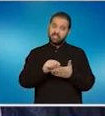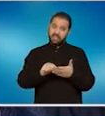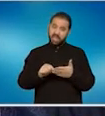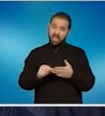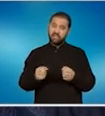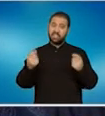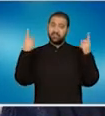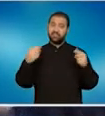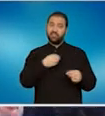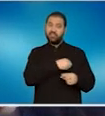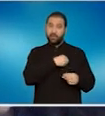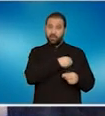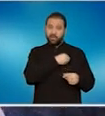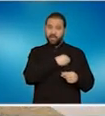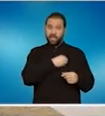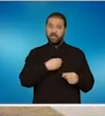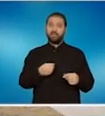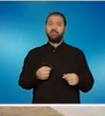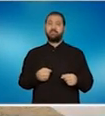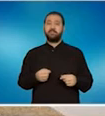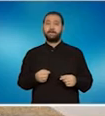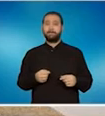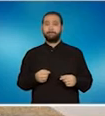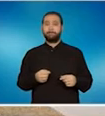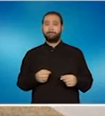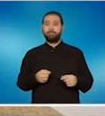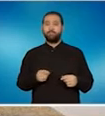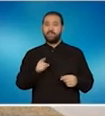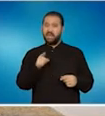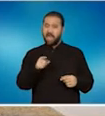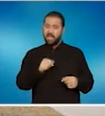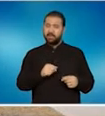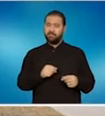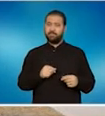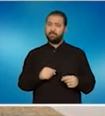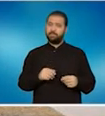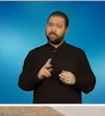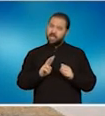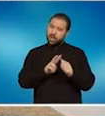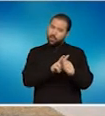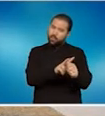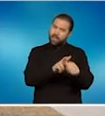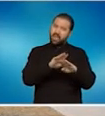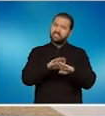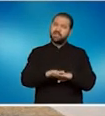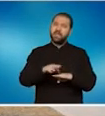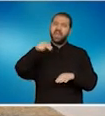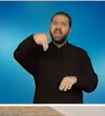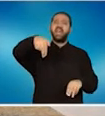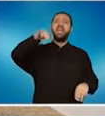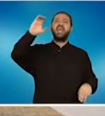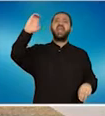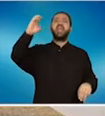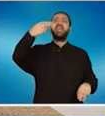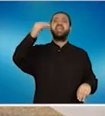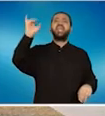temă, dificilă și pentru acea vreme cu totul și cu totul puțin abordată. Îl urmează pe Nichifor Crainic în multe.